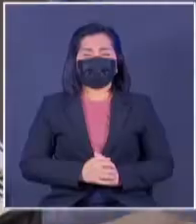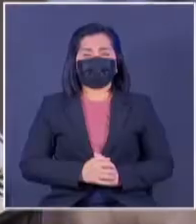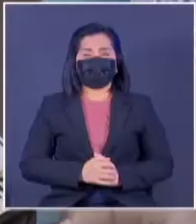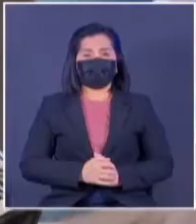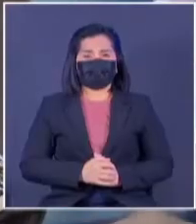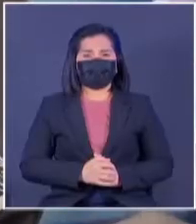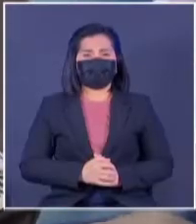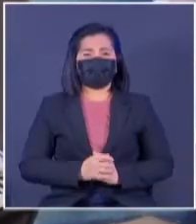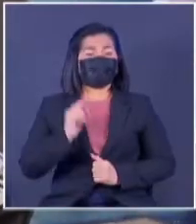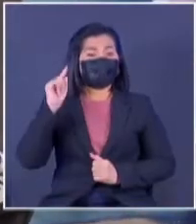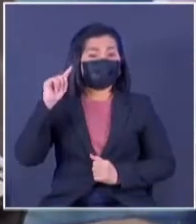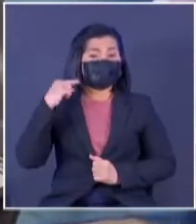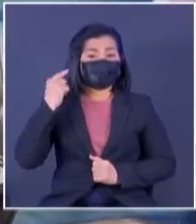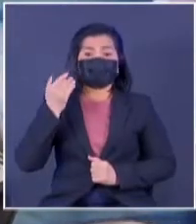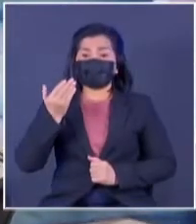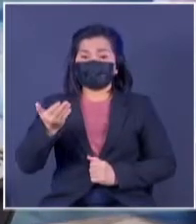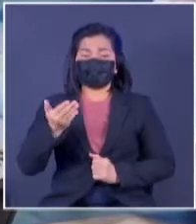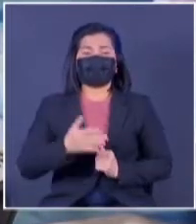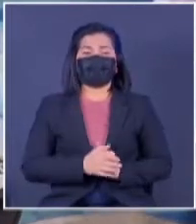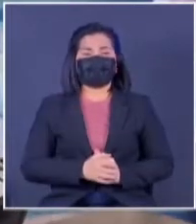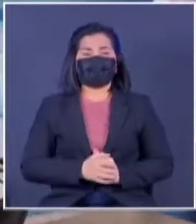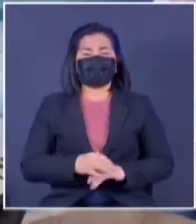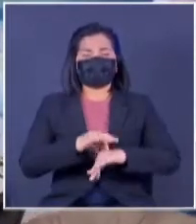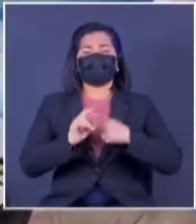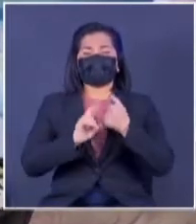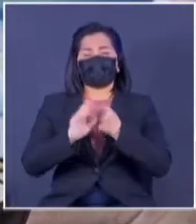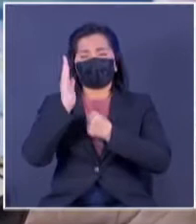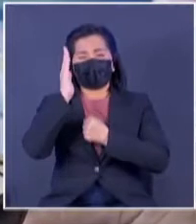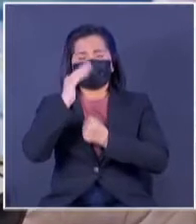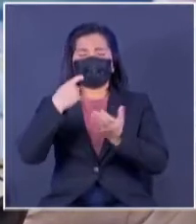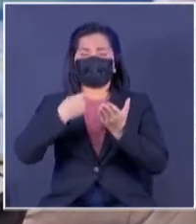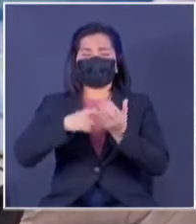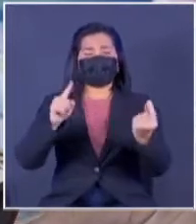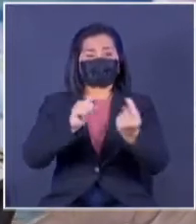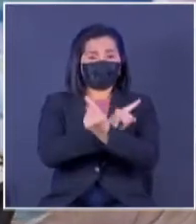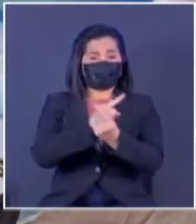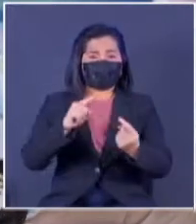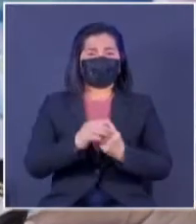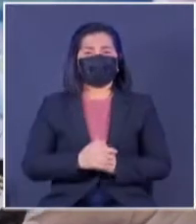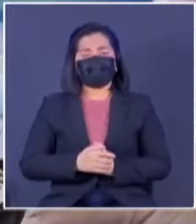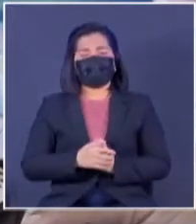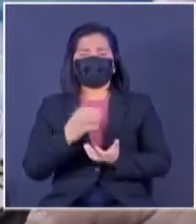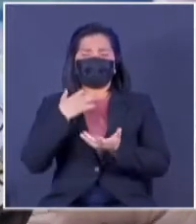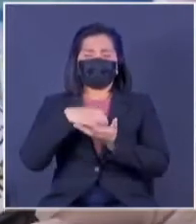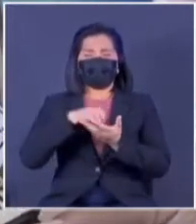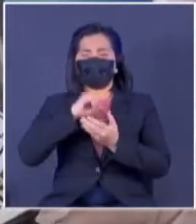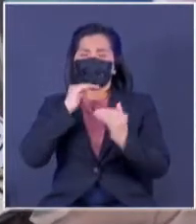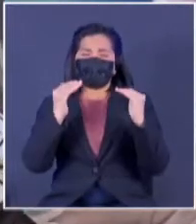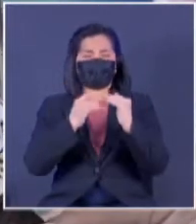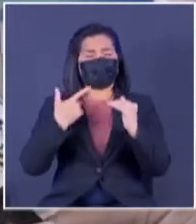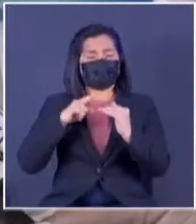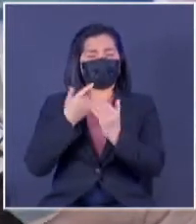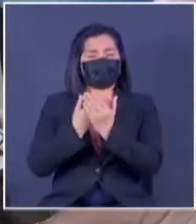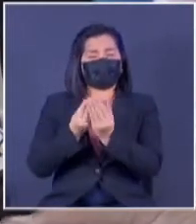ขณะที่นางสาวลัดดาแซ่ลีนะครับรองโฆษกสำนักงานประกันสังคมกล่าวว่าการจ่ายเงินเยียวยาตามสิทธิประโยชน์ก